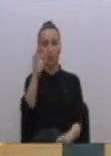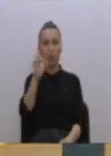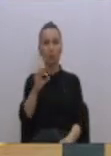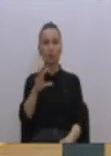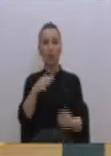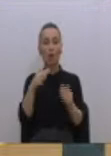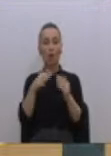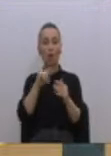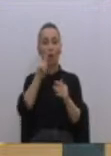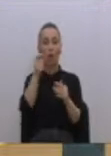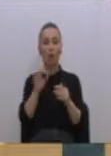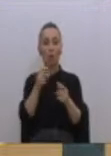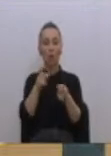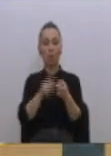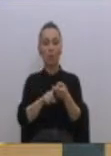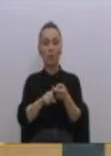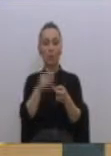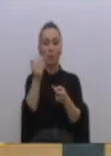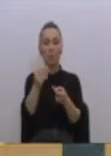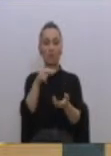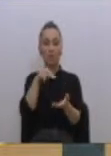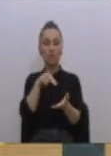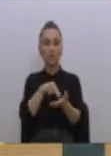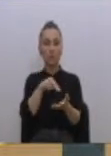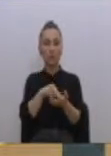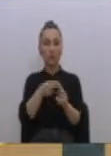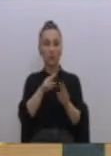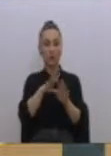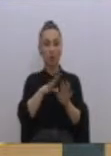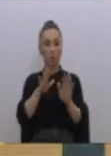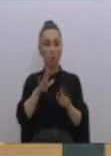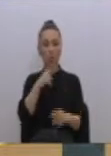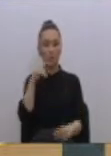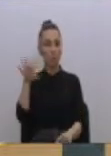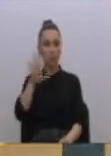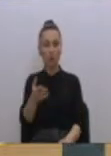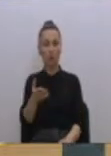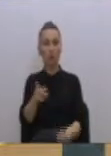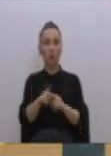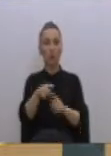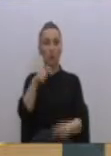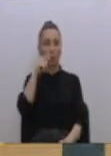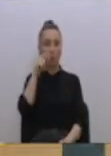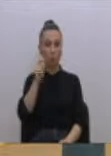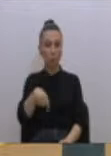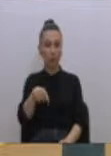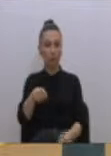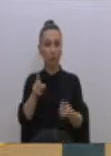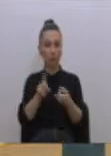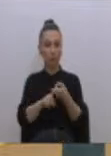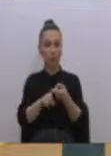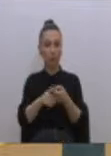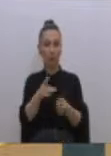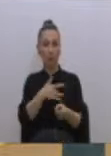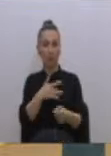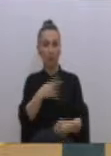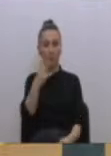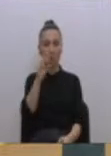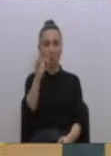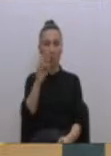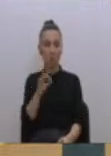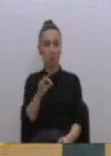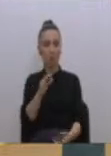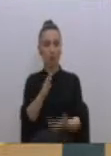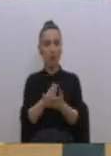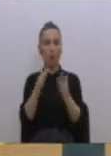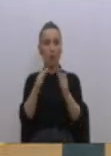o mis cavlina si se paseba, asta e si cu aramholot ruseti, s-a rameti ghi pe Belarus, mi se pectiro menisarie, e si cu da ahlobi de ori procenti, rac